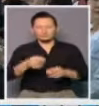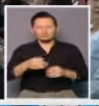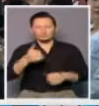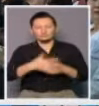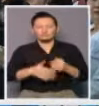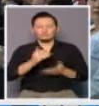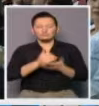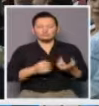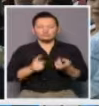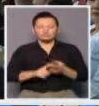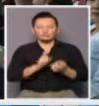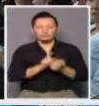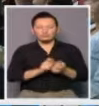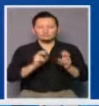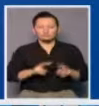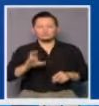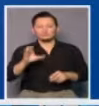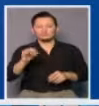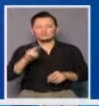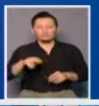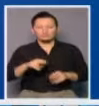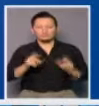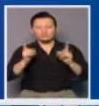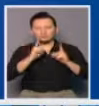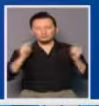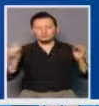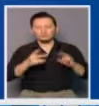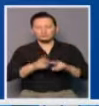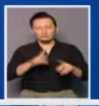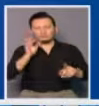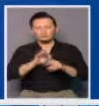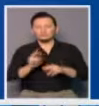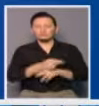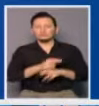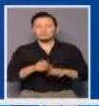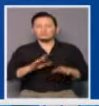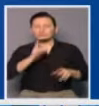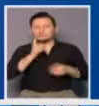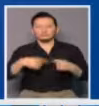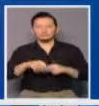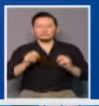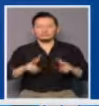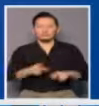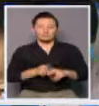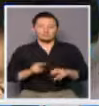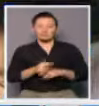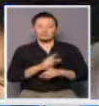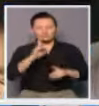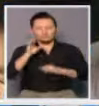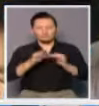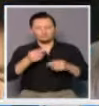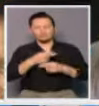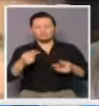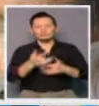по профилактике и борьбе со СПИД состоялся семинар. Главная цель – профилактика ВИЧ-инфекции среди молодежи. В ходе мероприятия обсуждались